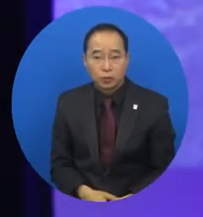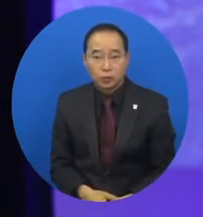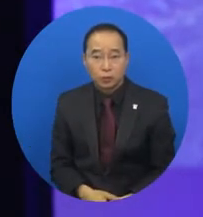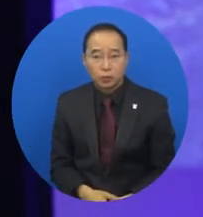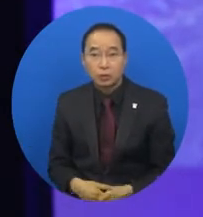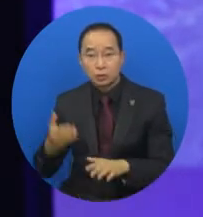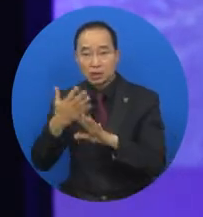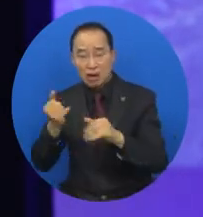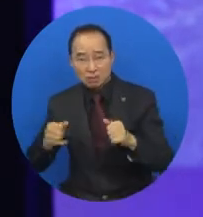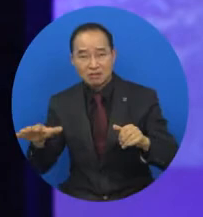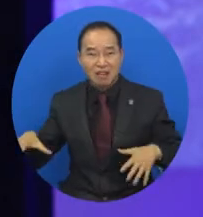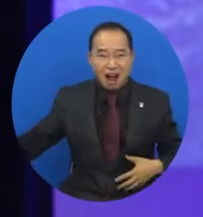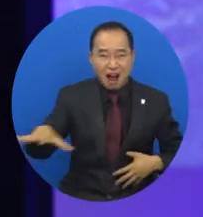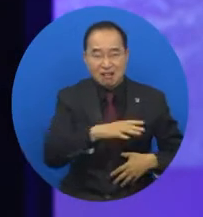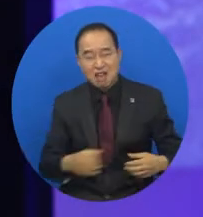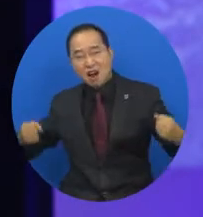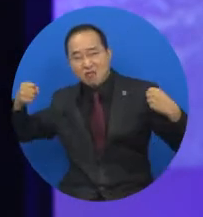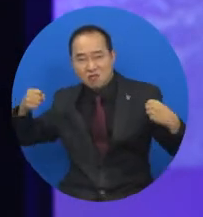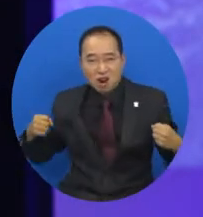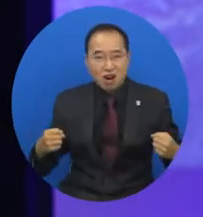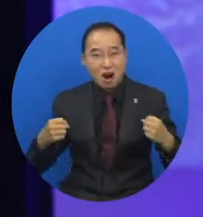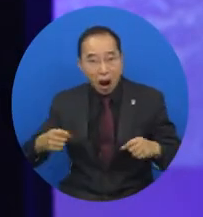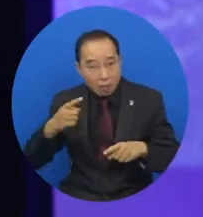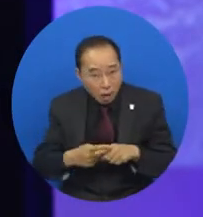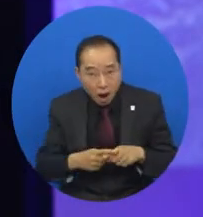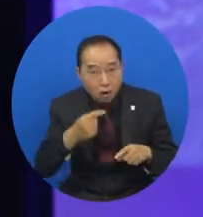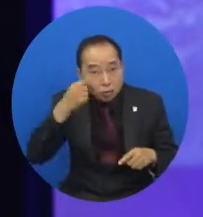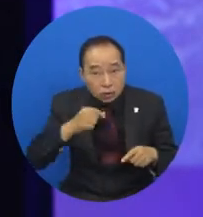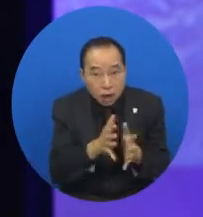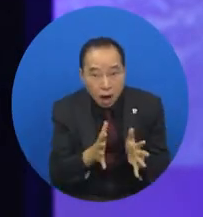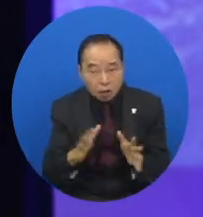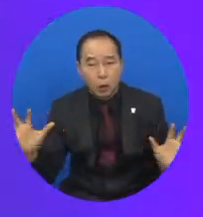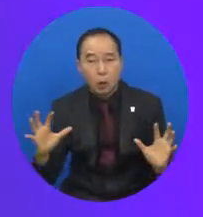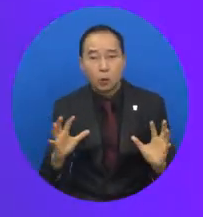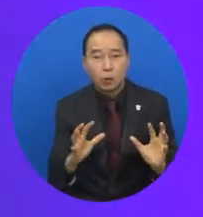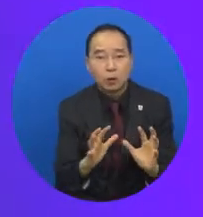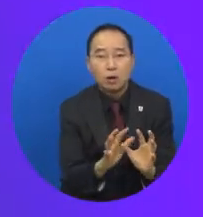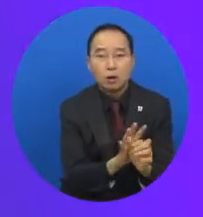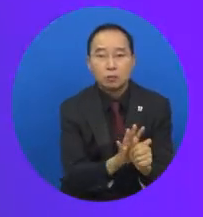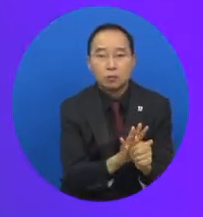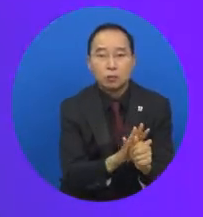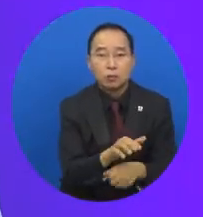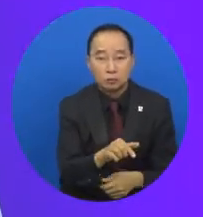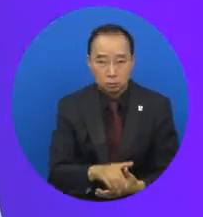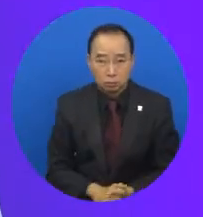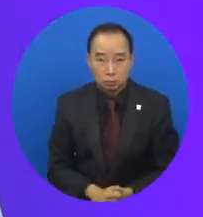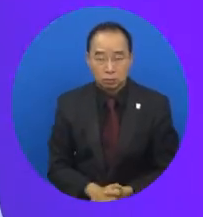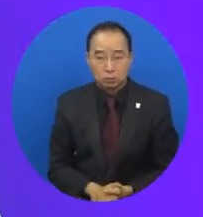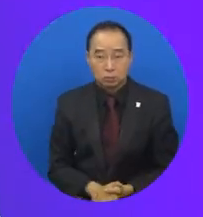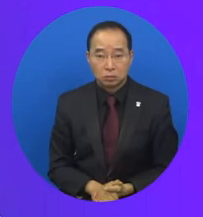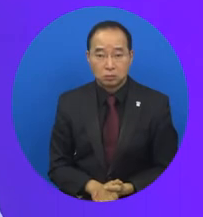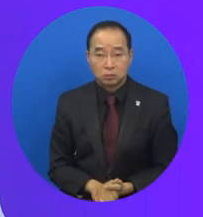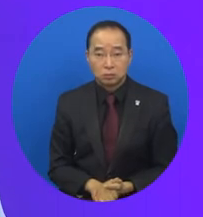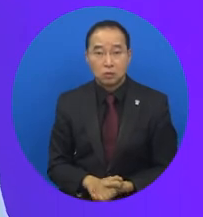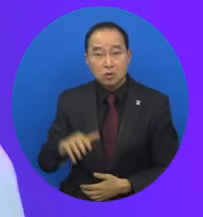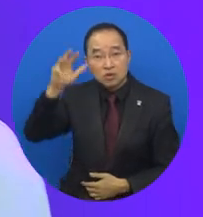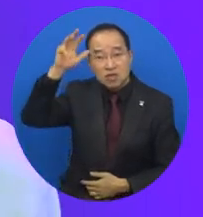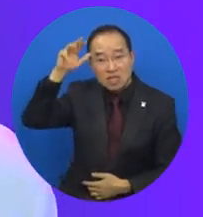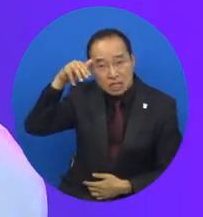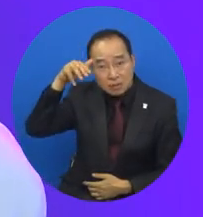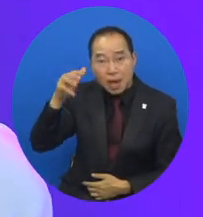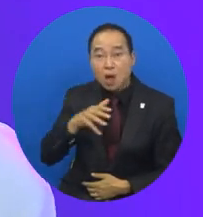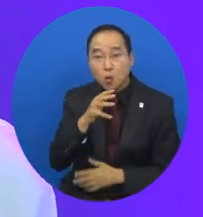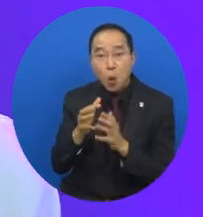그분들은 다른 분들은 으쌰으쌰 하다가 그분들을 위로해 주기 시작했어요. 치매 노인들의 특징 중에 하나가